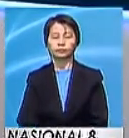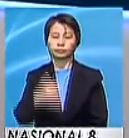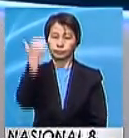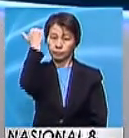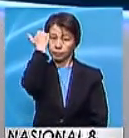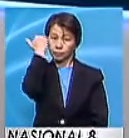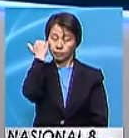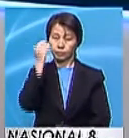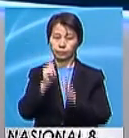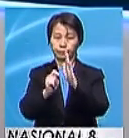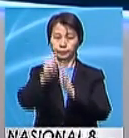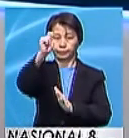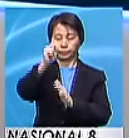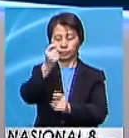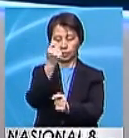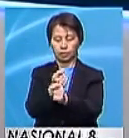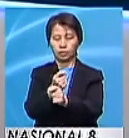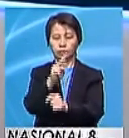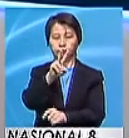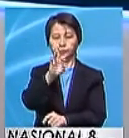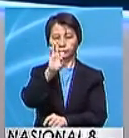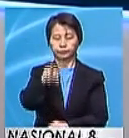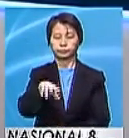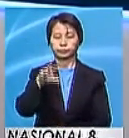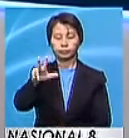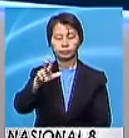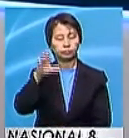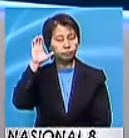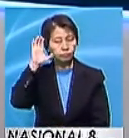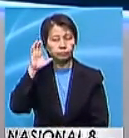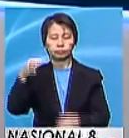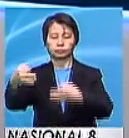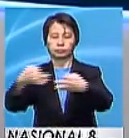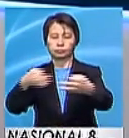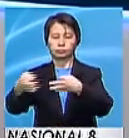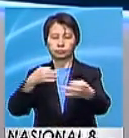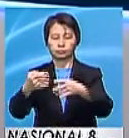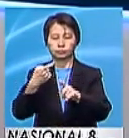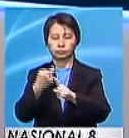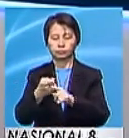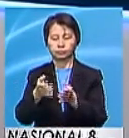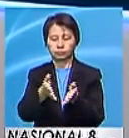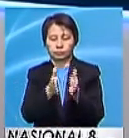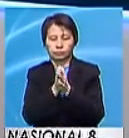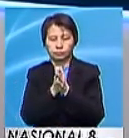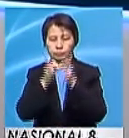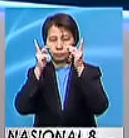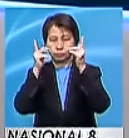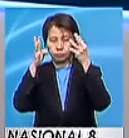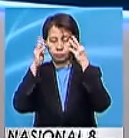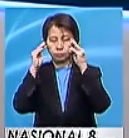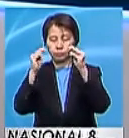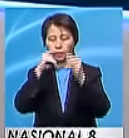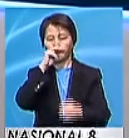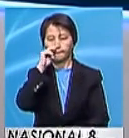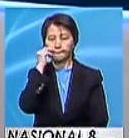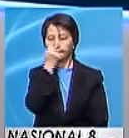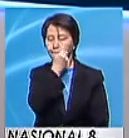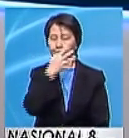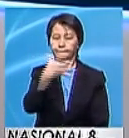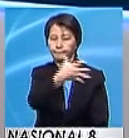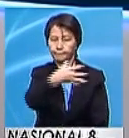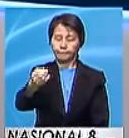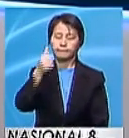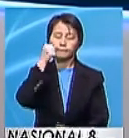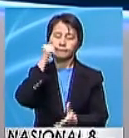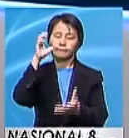Mahkamah Tinggi Kuala Lumpur menetapkan 29 Mac ini untuk mendengar hujahan lanjut dalam permohonan Perdana Menteri Dato' Sri Najib Tun Razak dan